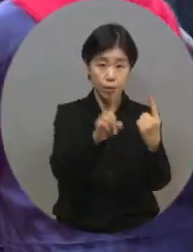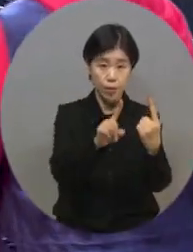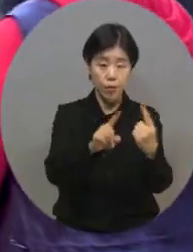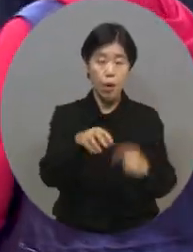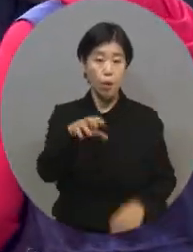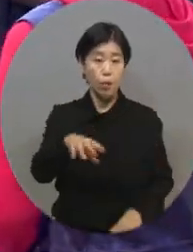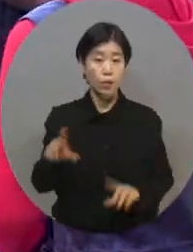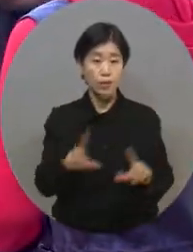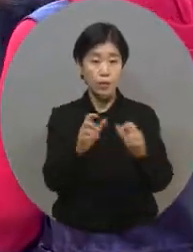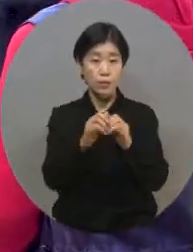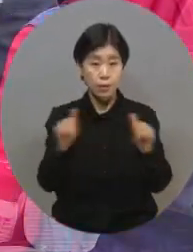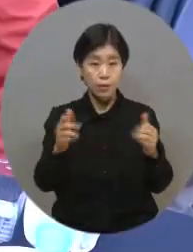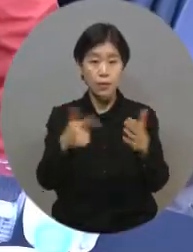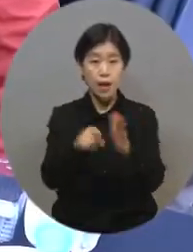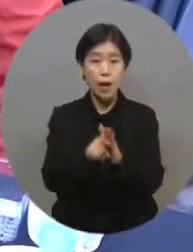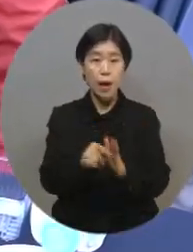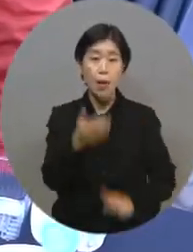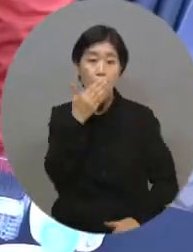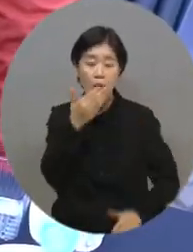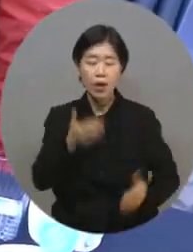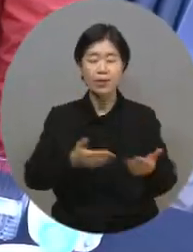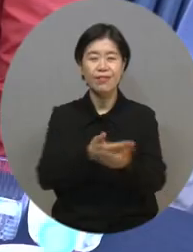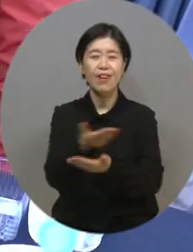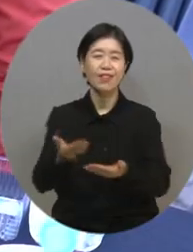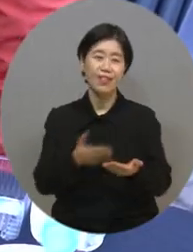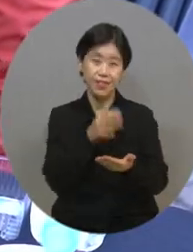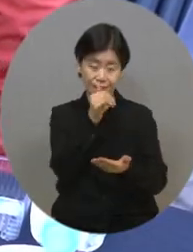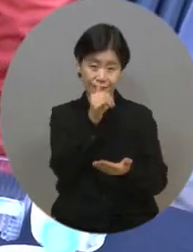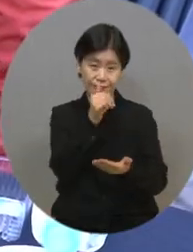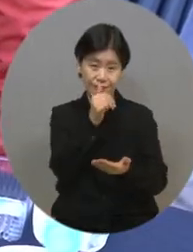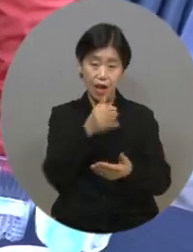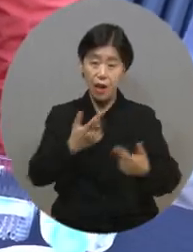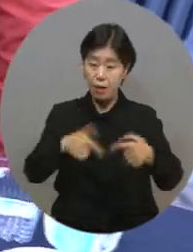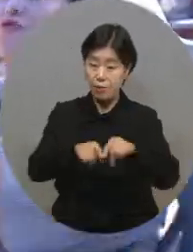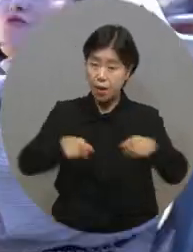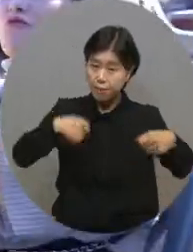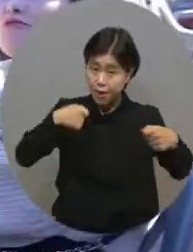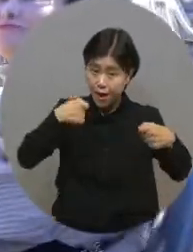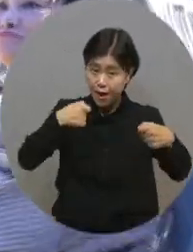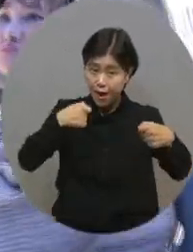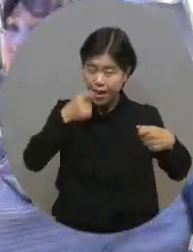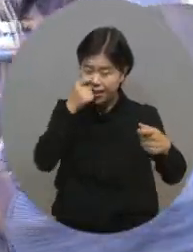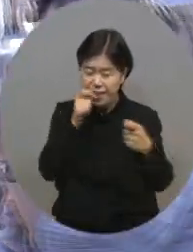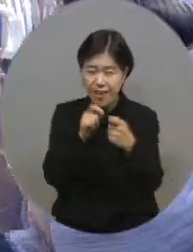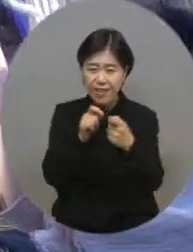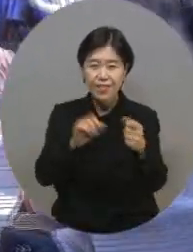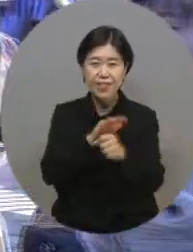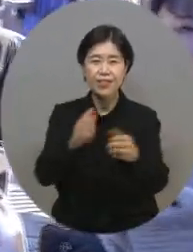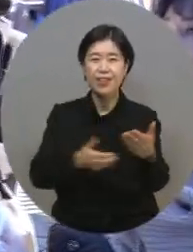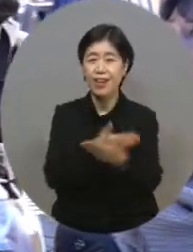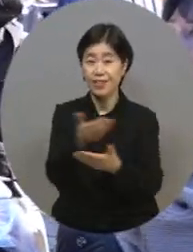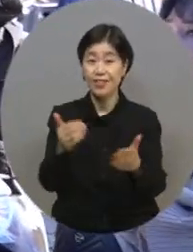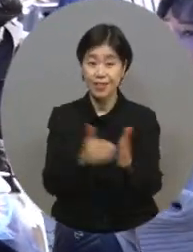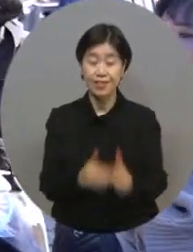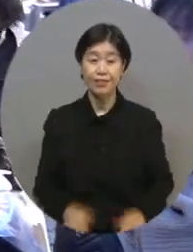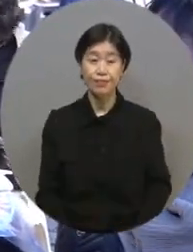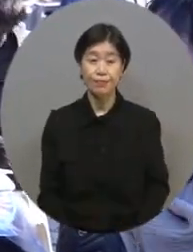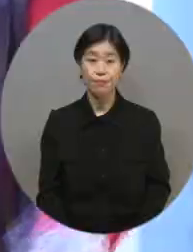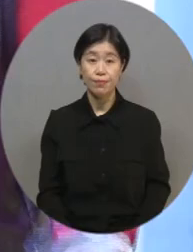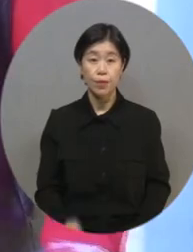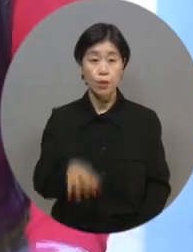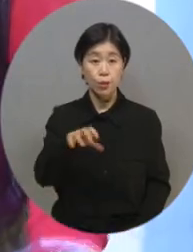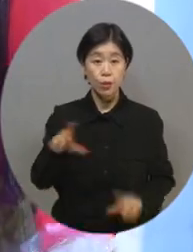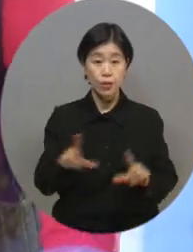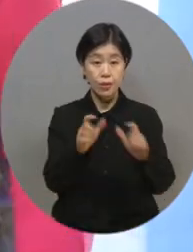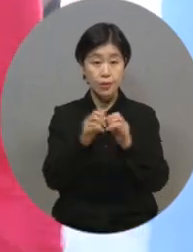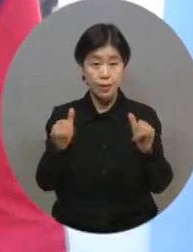주민을 위한 한 끼 나눔 행사가 진행되어 따뜻한 식사를 통해 이웃 간의 정을 나누는 시간이 이어졌습니다. 하가지구